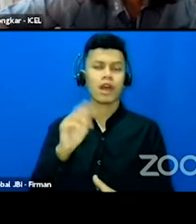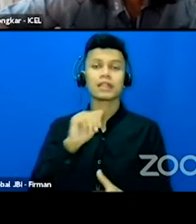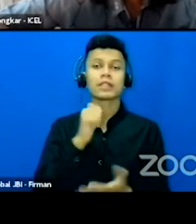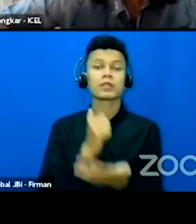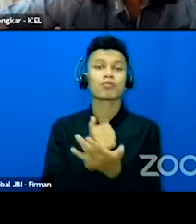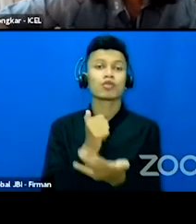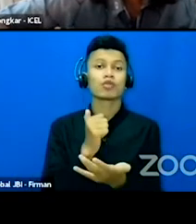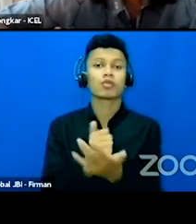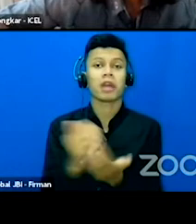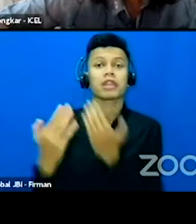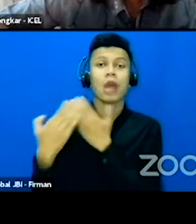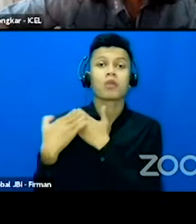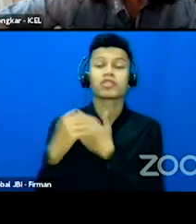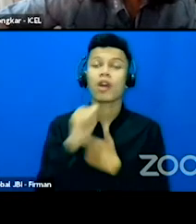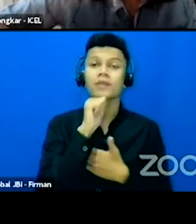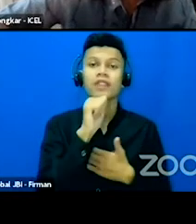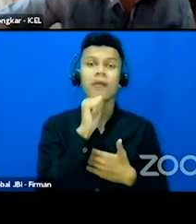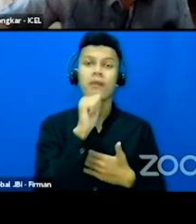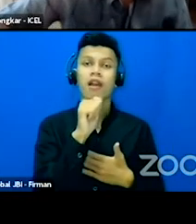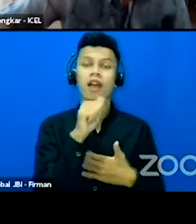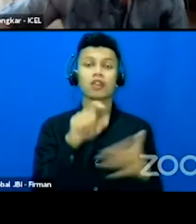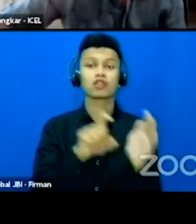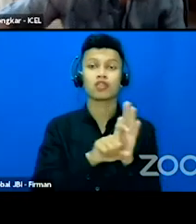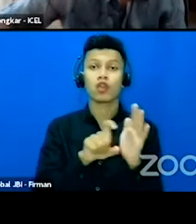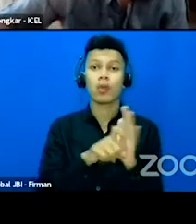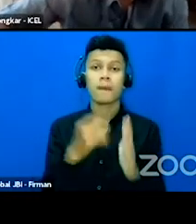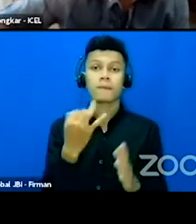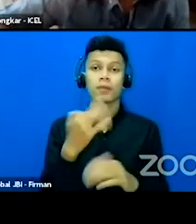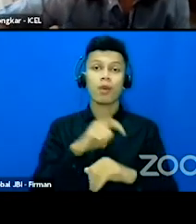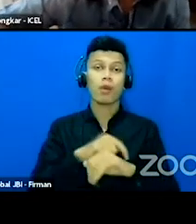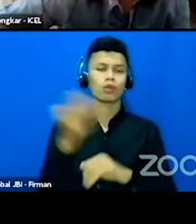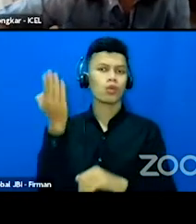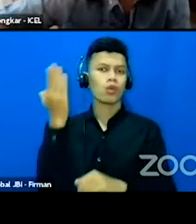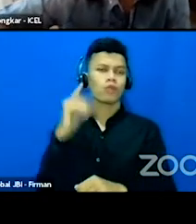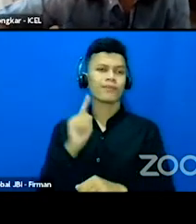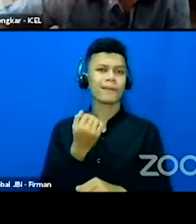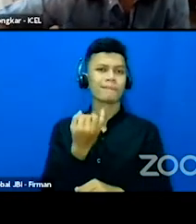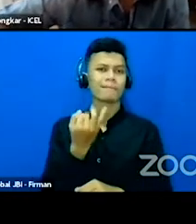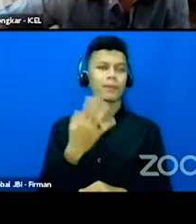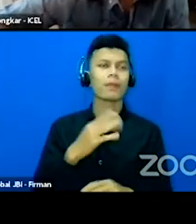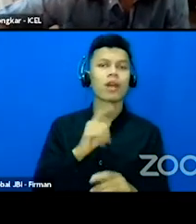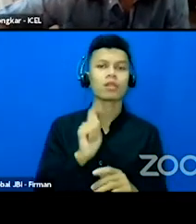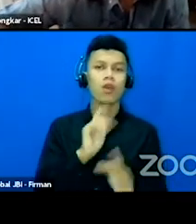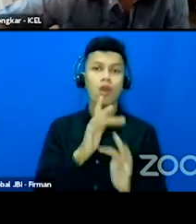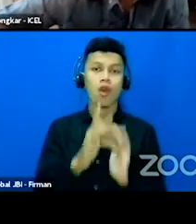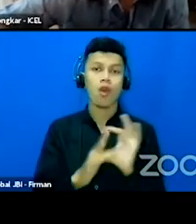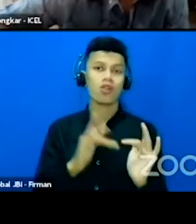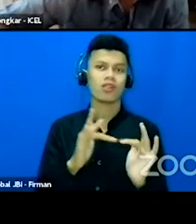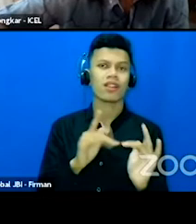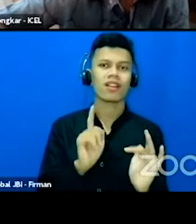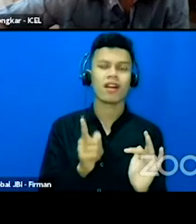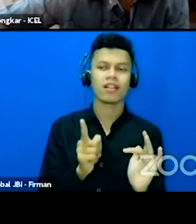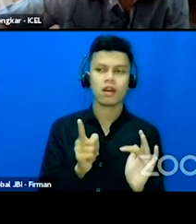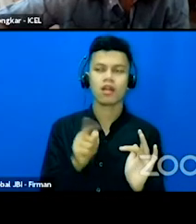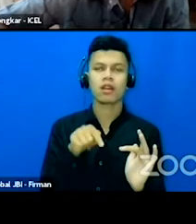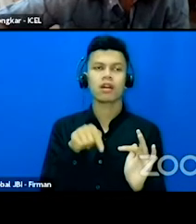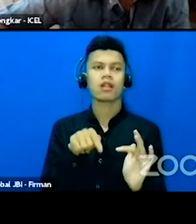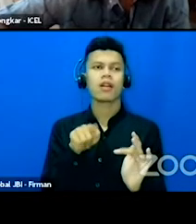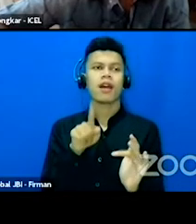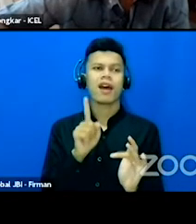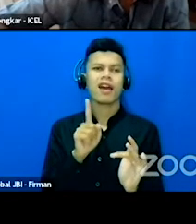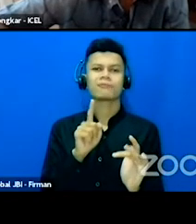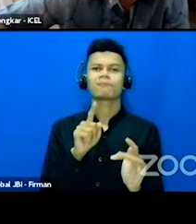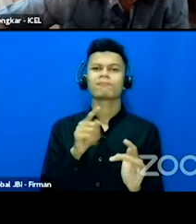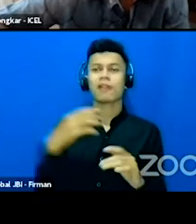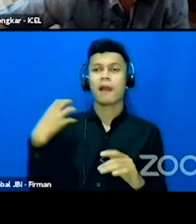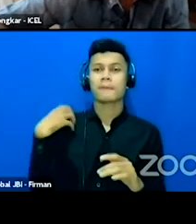otoritasnya nanti akan untuk kan kalau misalnya beberapa waktu yg lalu kita dengar juga ada Hai boomers disinyalir akan di-banned